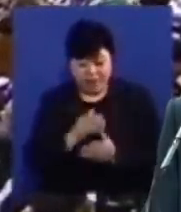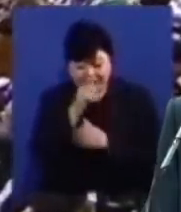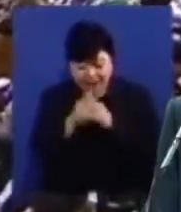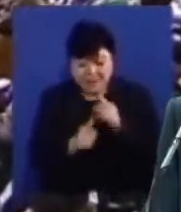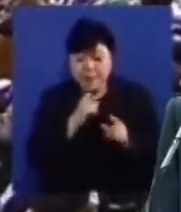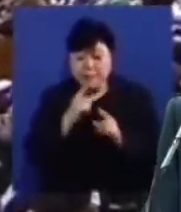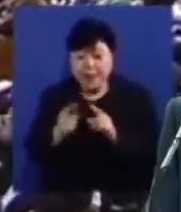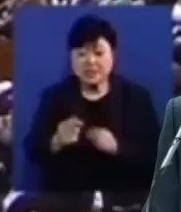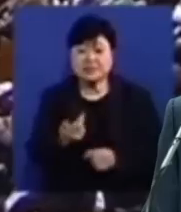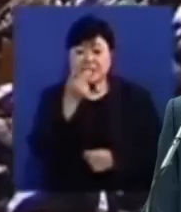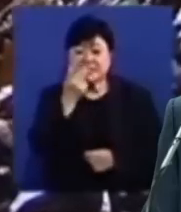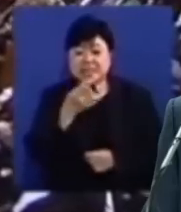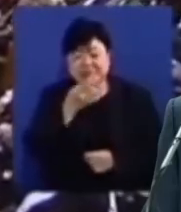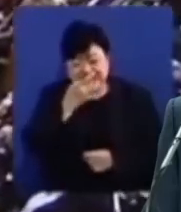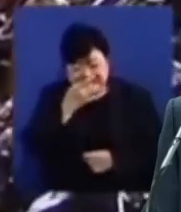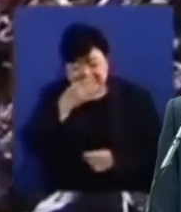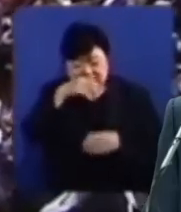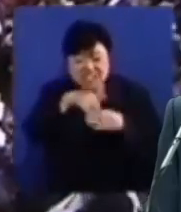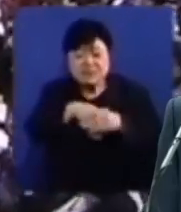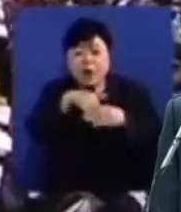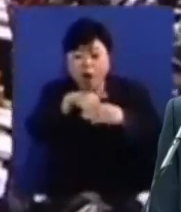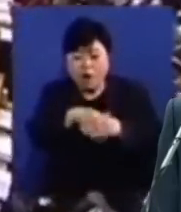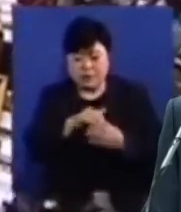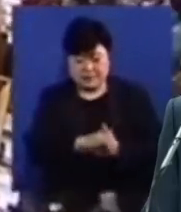하나님 말씀은 생명의 힘인 것입니다.